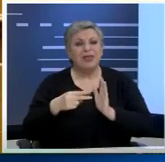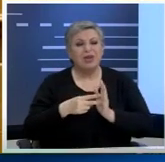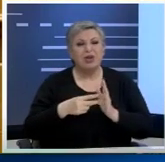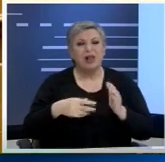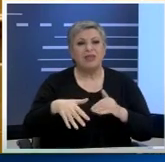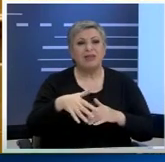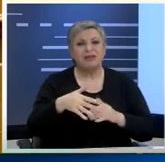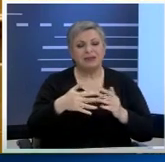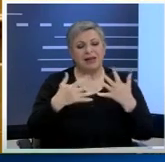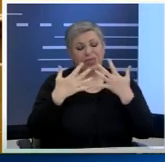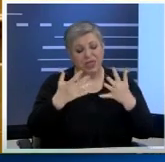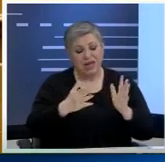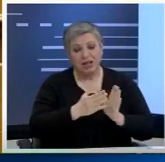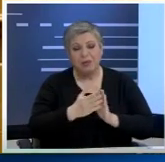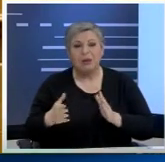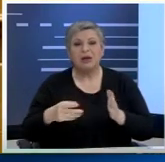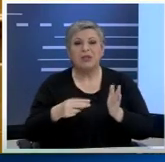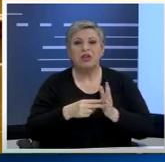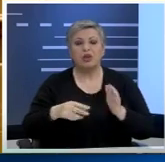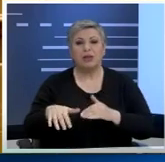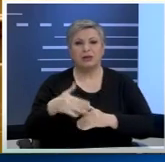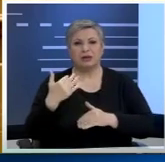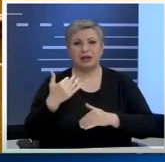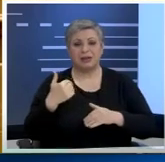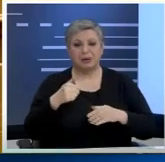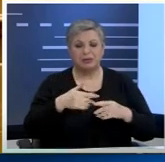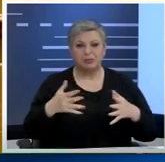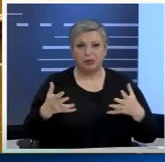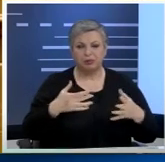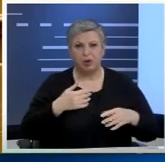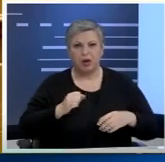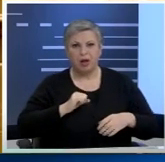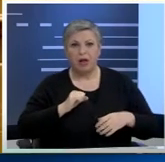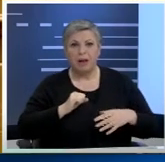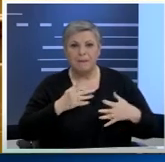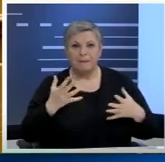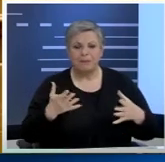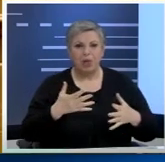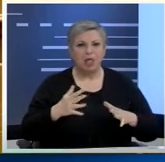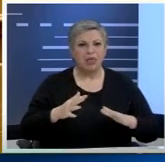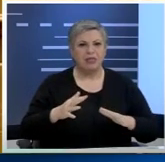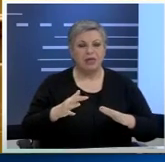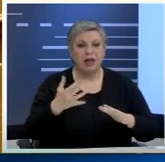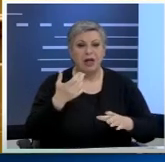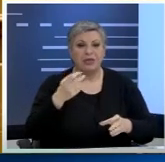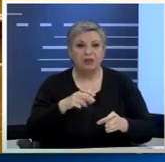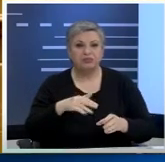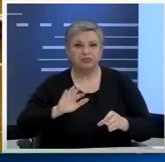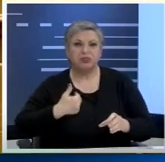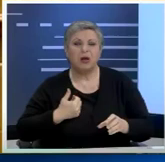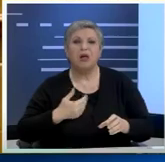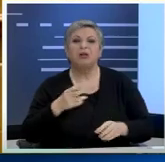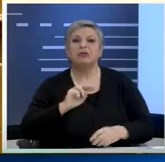και αναφέρομαι βέβαια στον κίνδυνο εξόδου της χώρας από το κοινό νόμισμα. Δεύτερον, μειώθηκε σημαντικά η